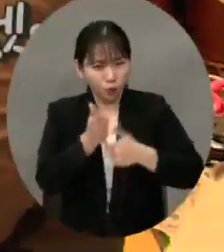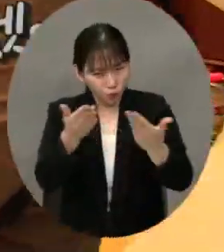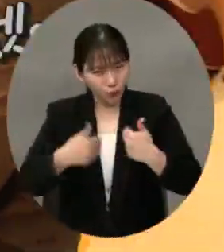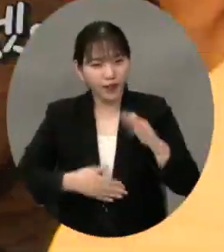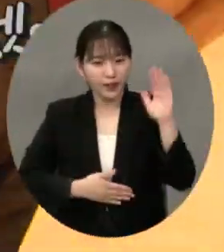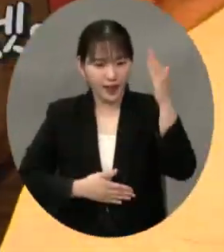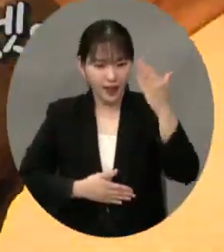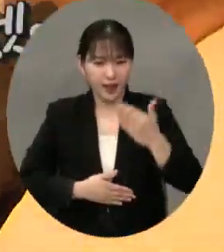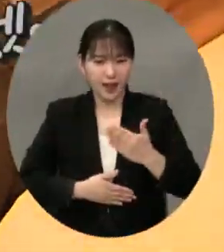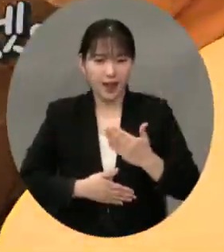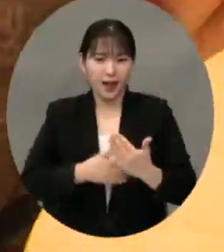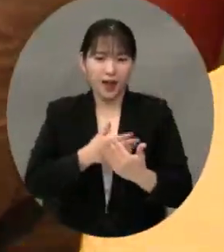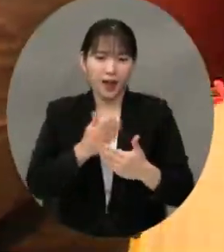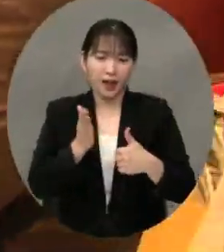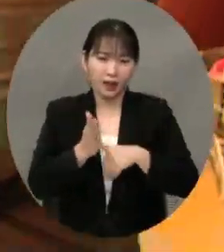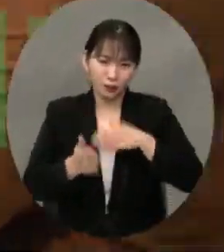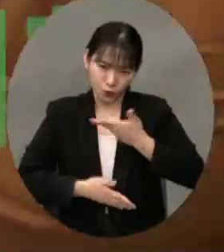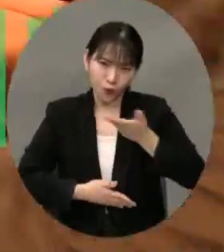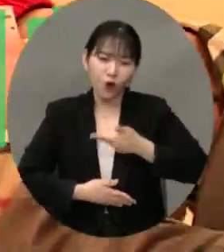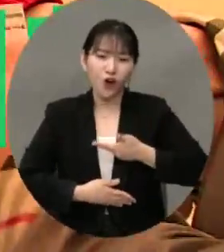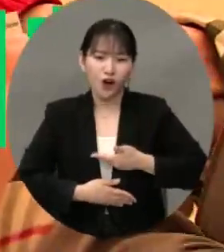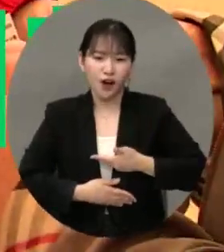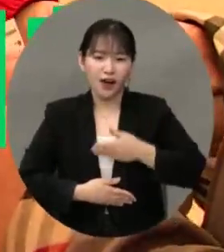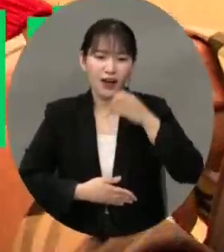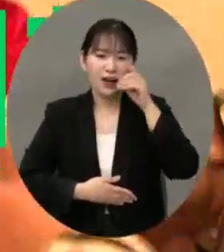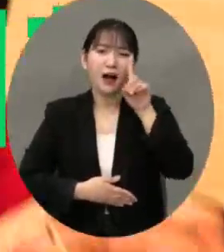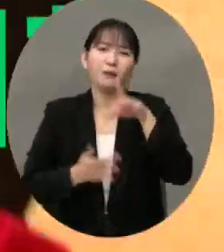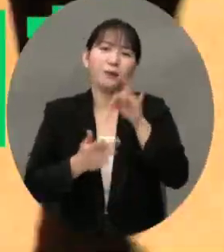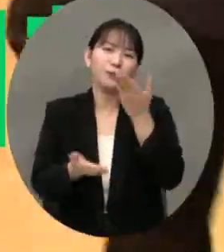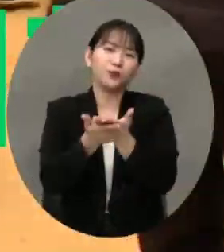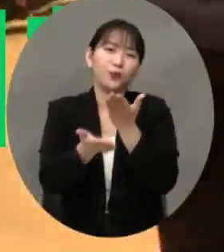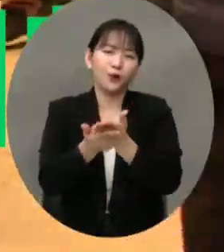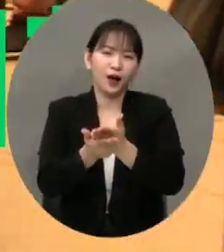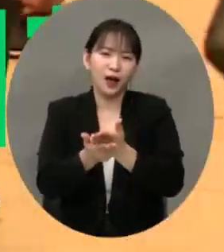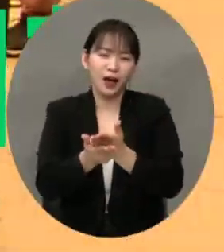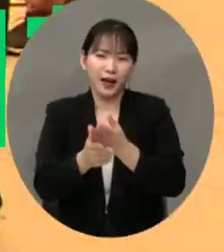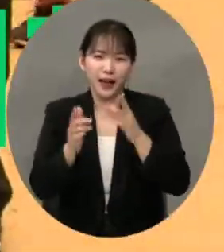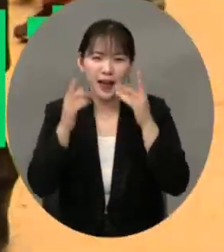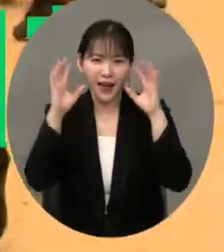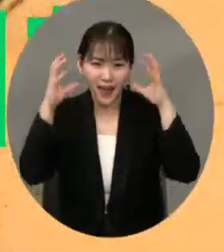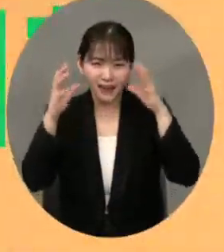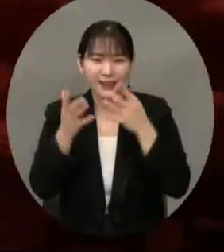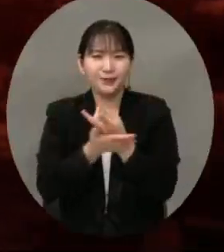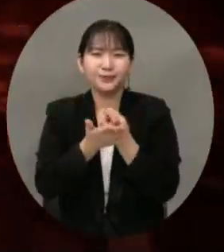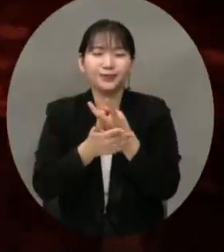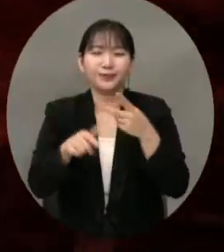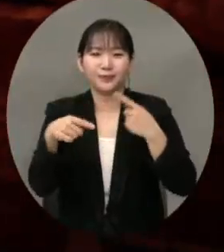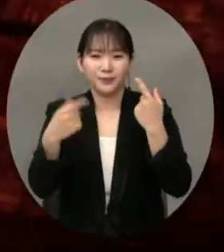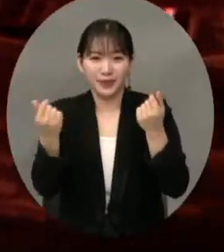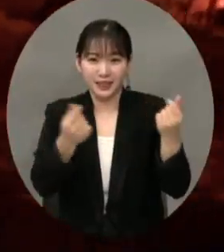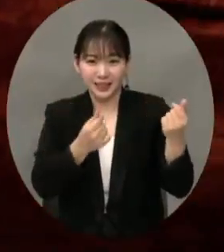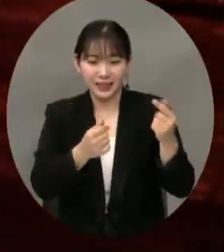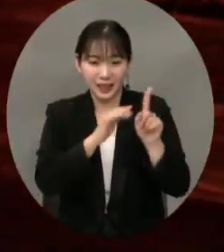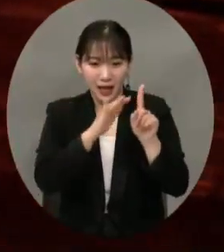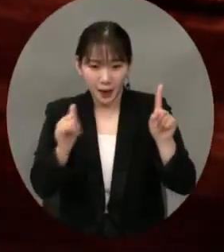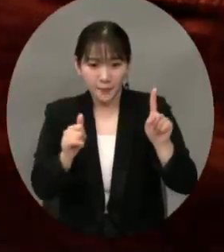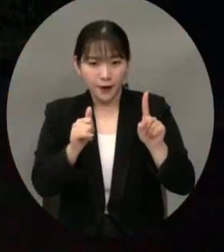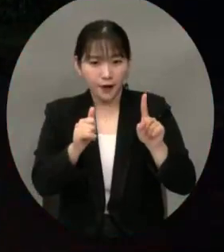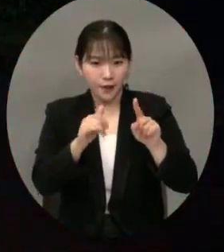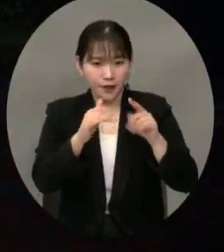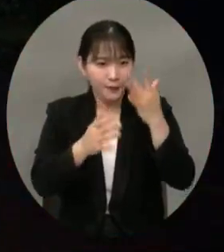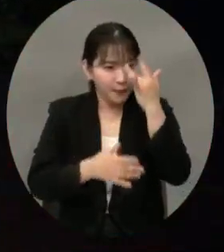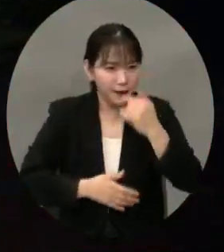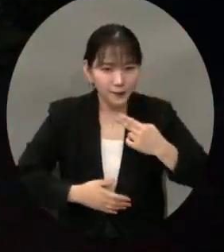돼. 전부 해도 제가 나오는 게 영상 스토리. 그냥 한번 뽑아달라는 금쪽이형. 한 명의 시민도 놓치지